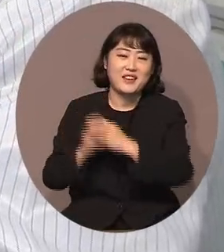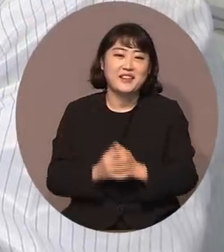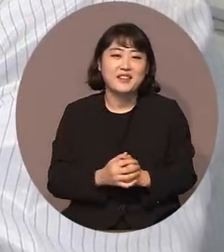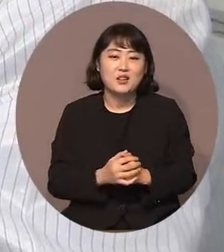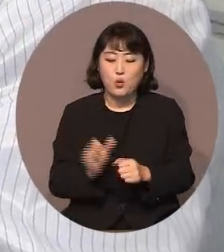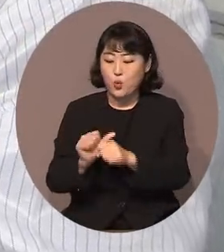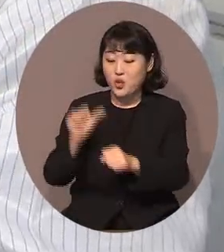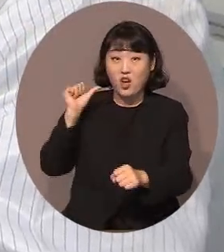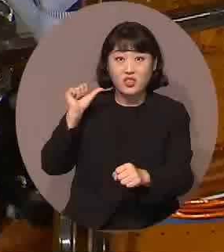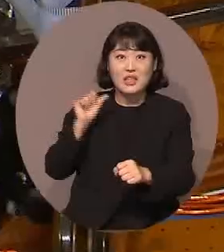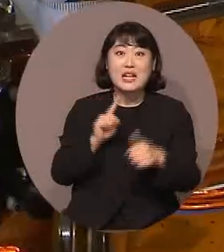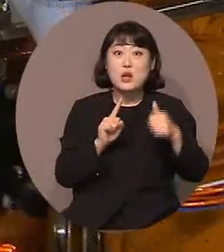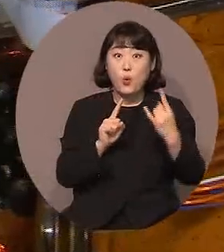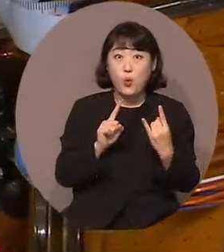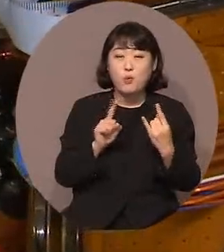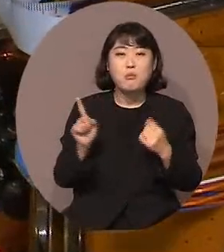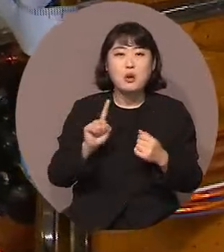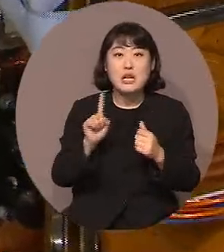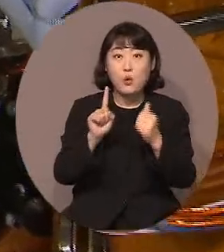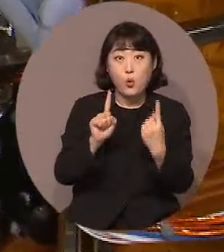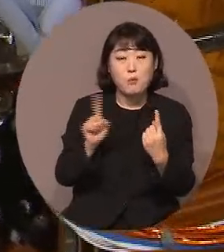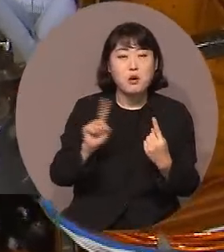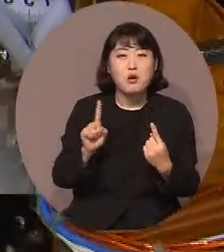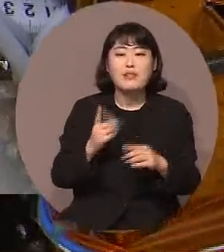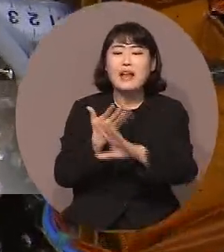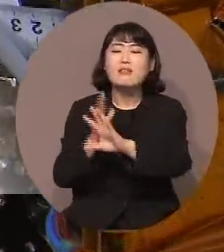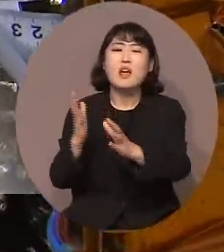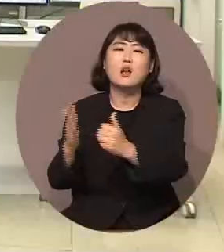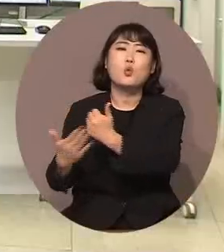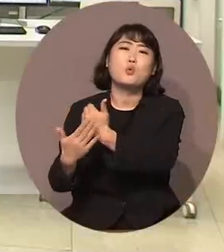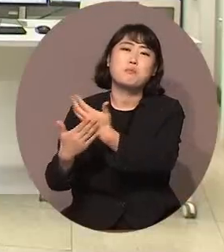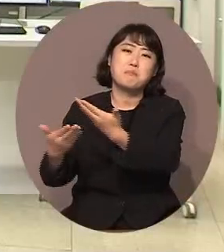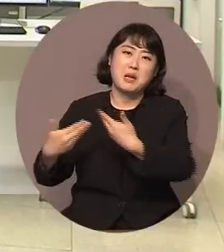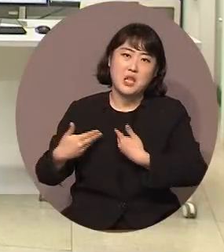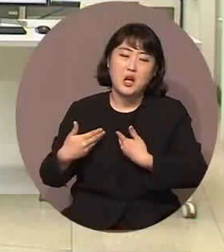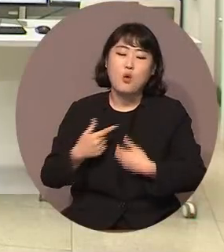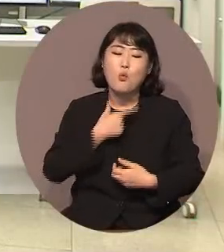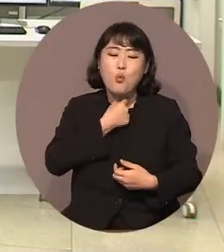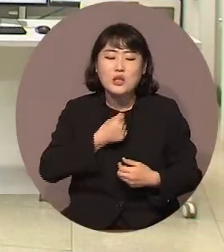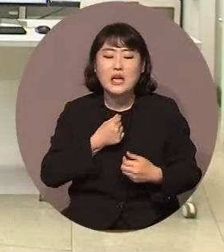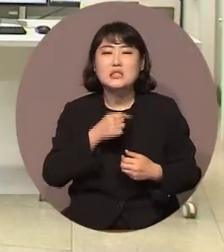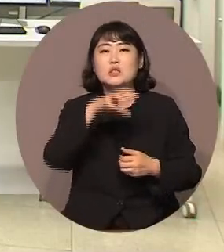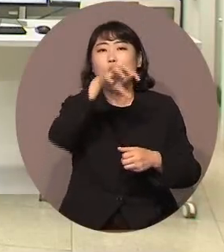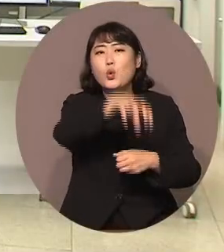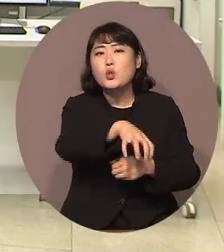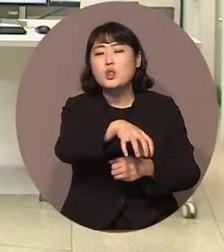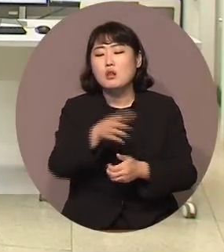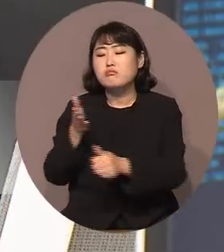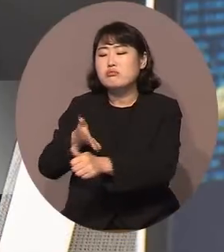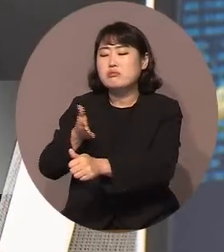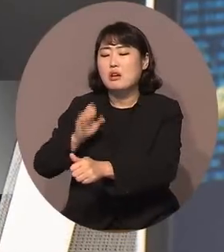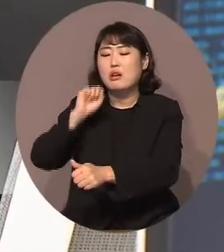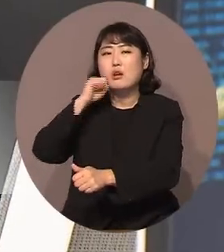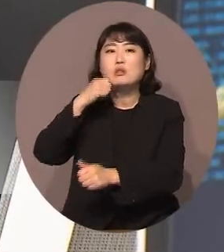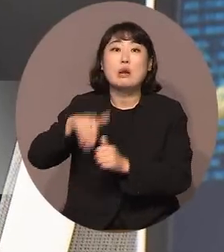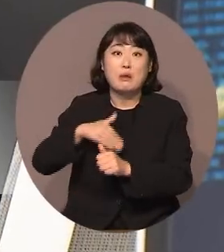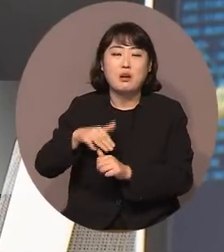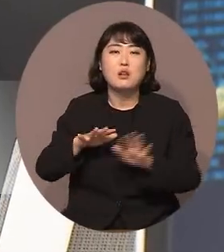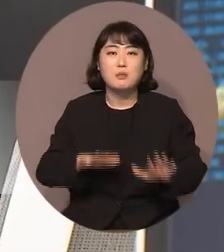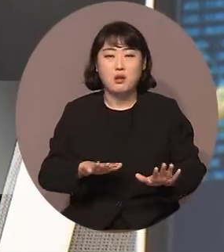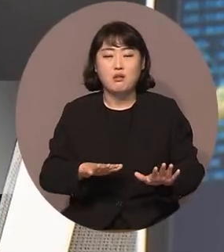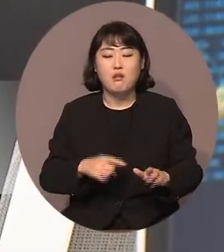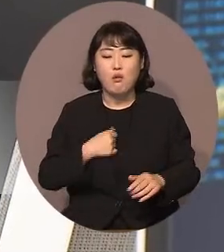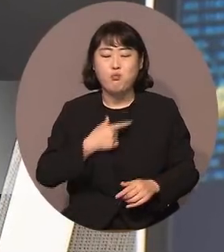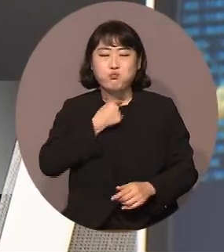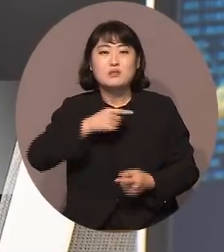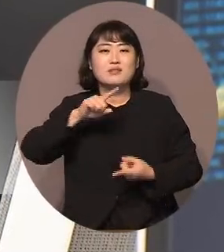전 발사된 1호 위성은 해외 발사체의 도움을 받아야 해 원하는 궤도조차 요구하기 힘들었지만 이번엔 궤도에